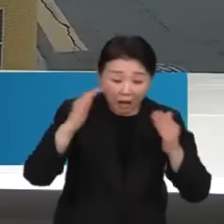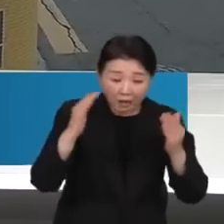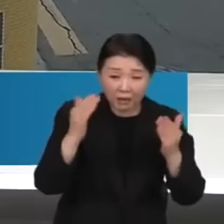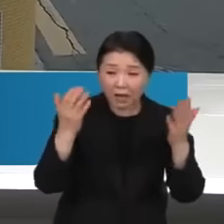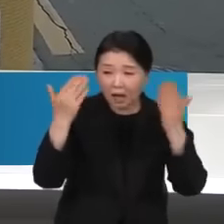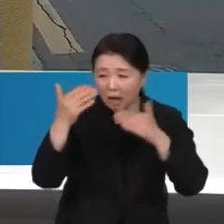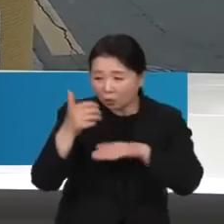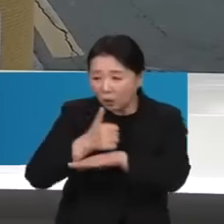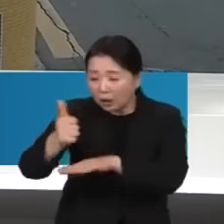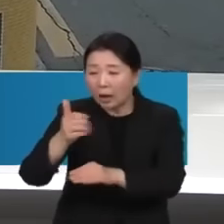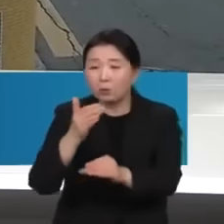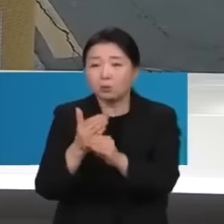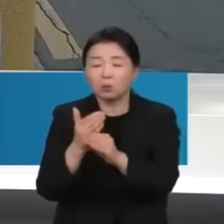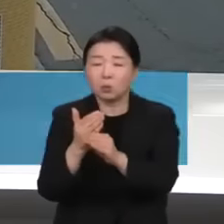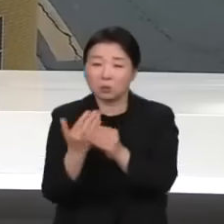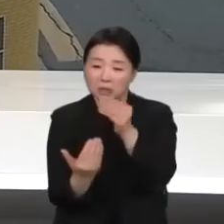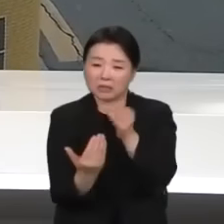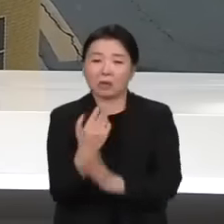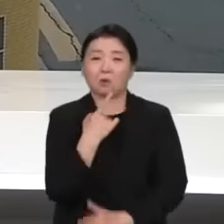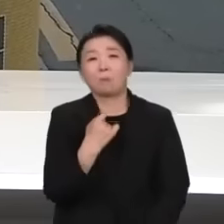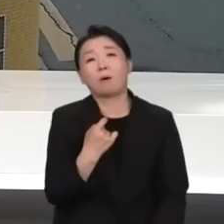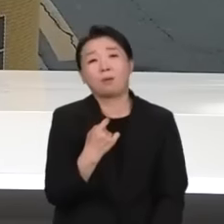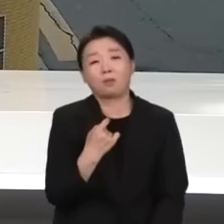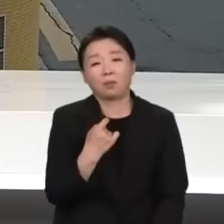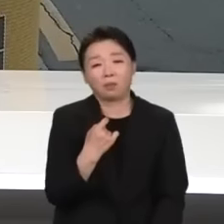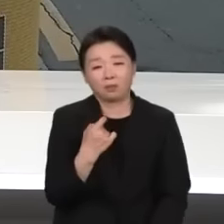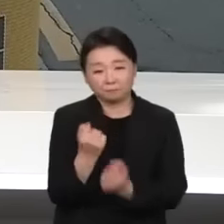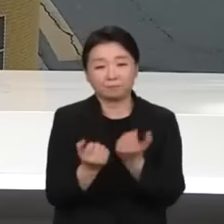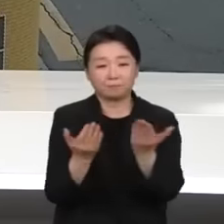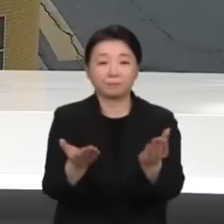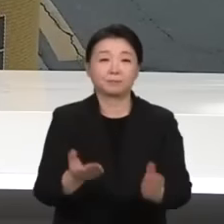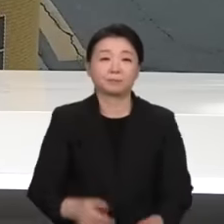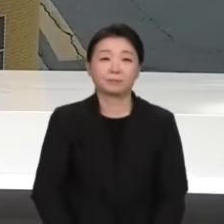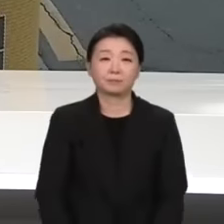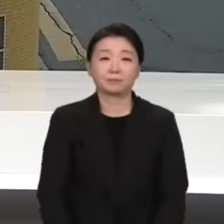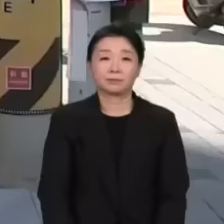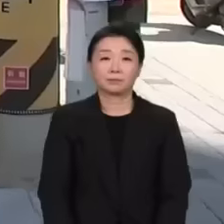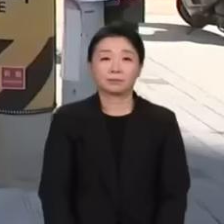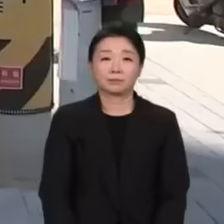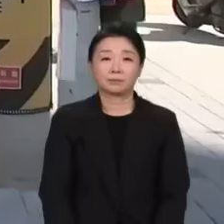자칫 큰 사고로 이어질 뻔했습니다. 구석찬 기자가 현장 취재했습니다.